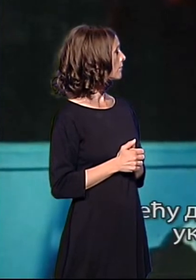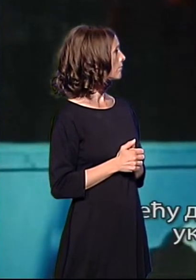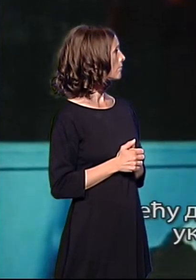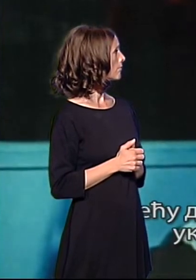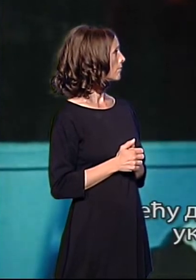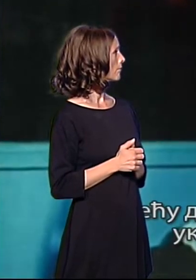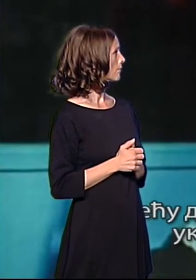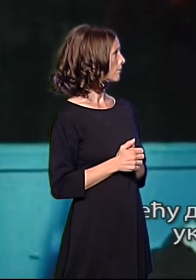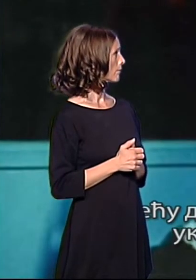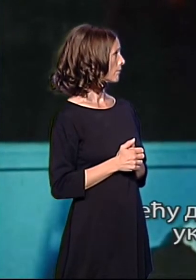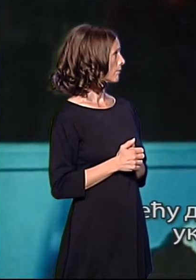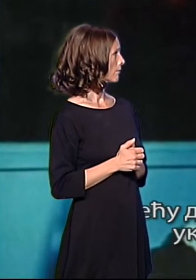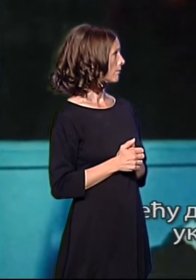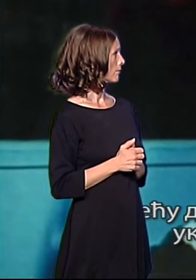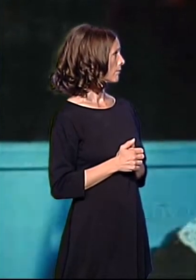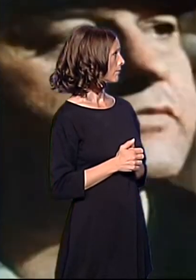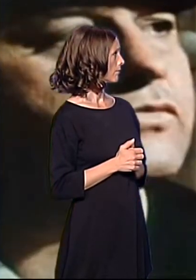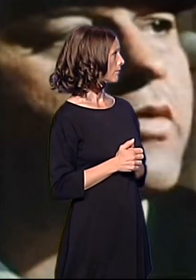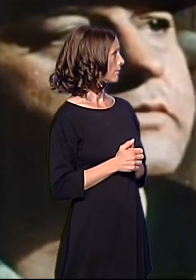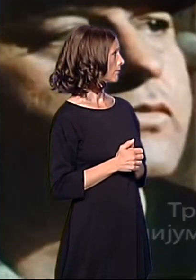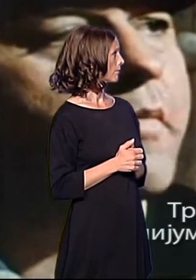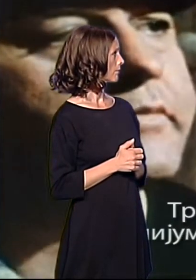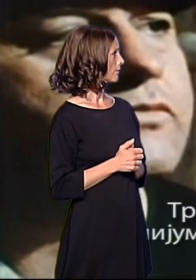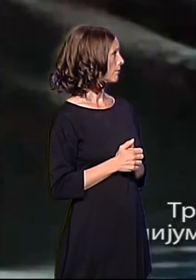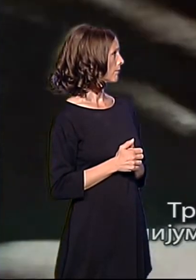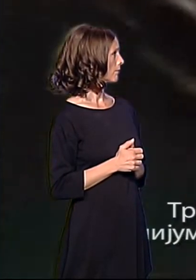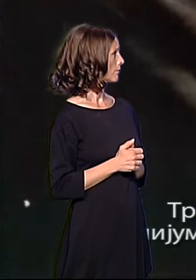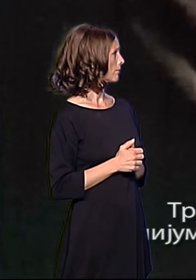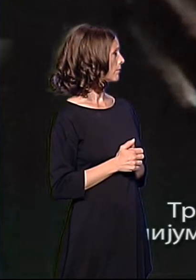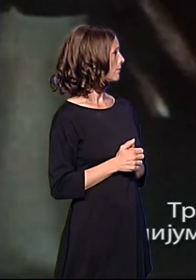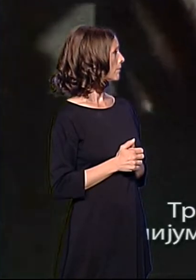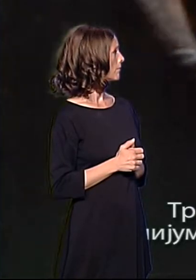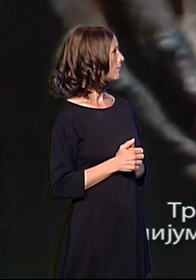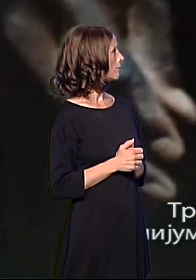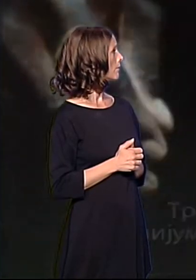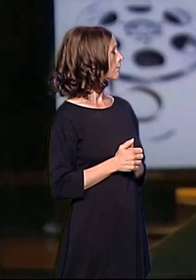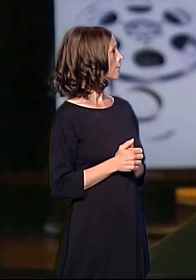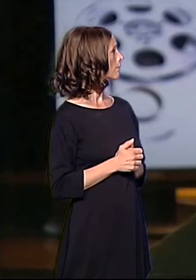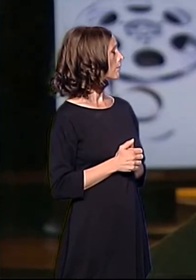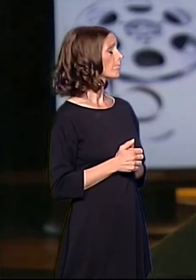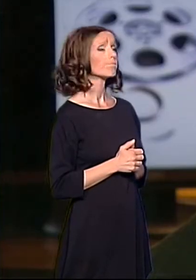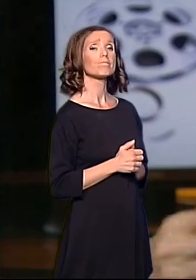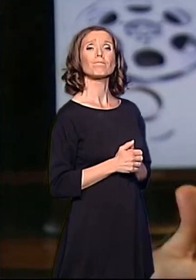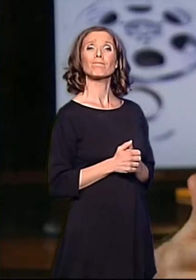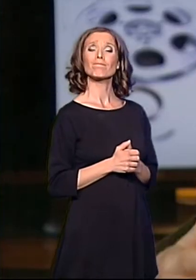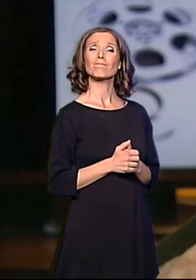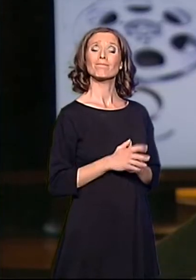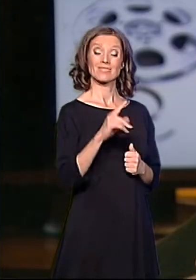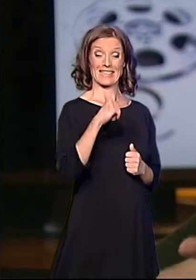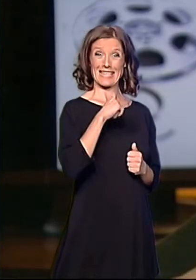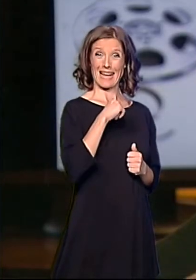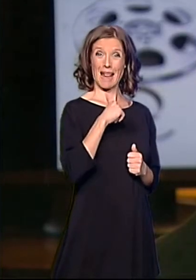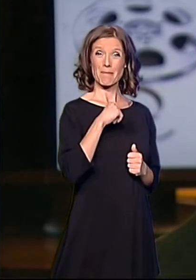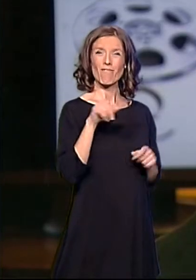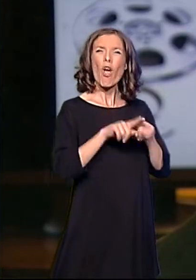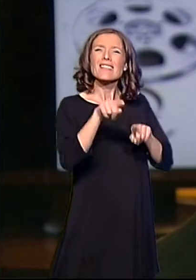want that Negro officer taken off this case. I need a few things. Touch hands. Zanimljivo je da je iste godine